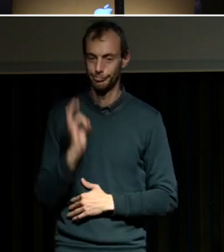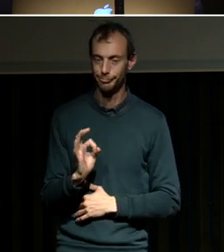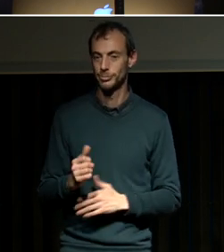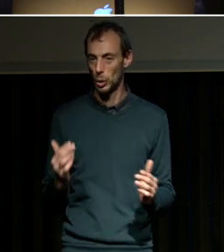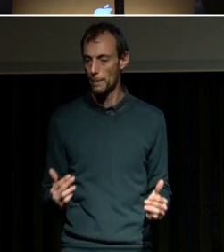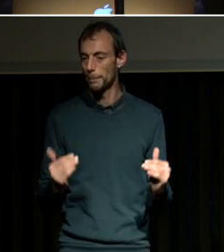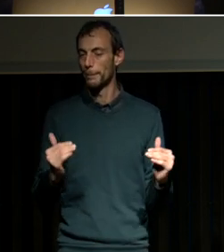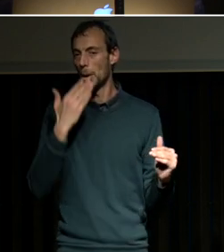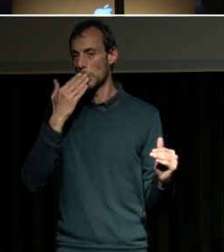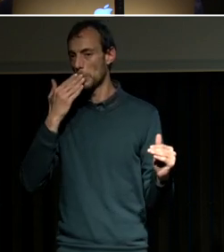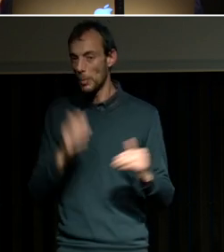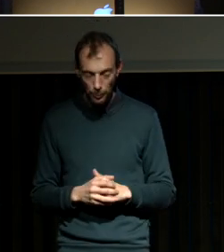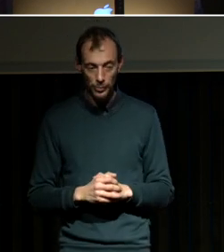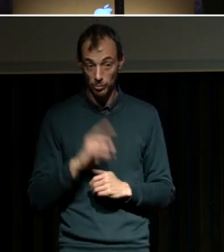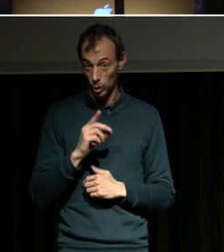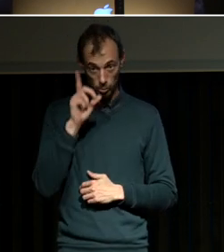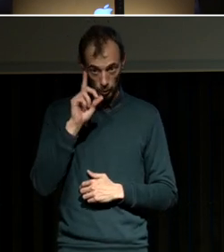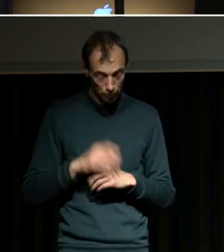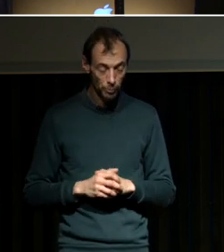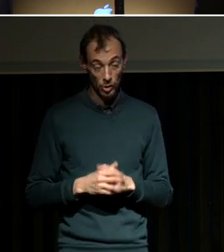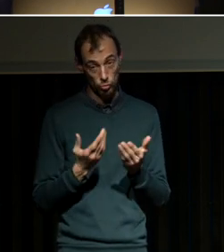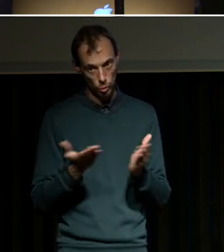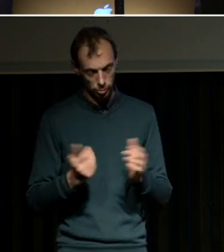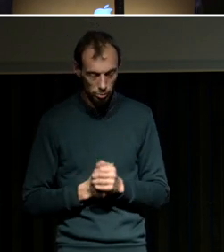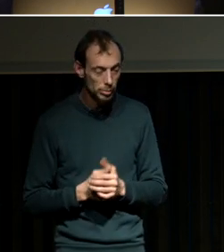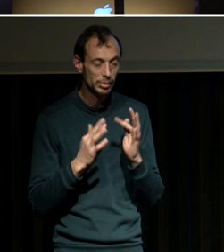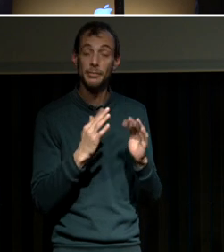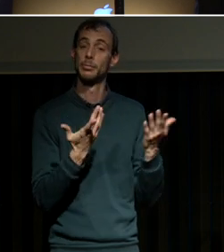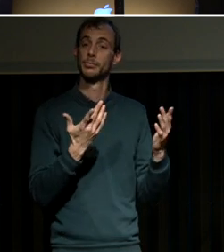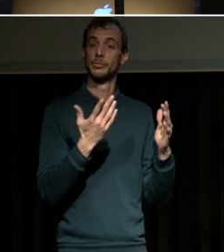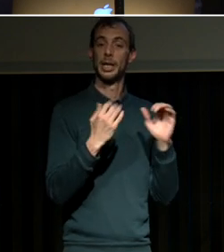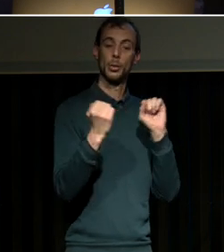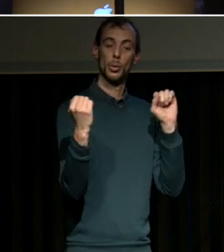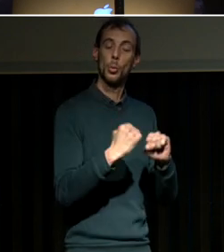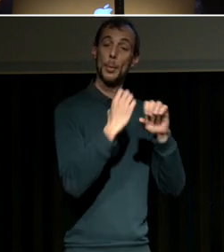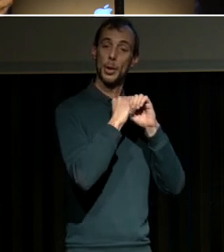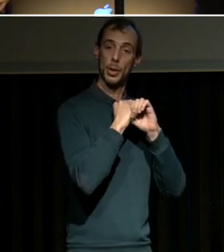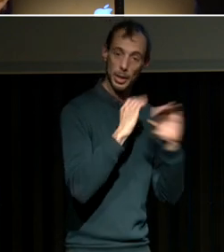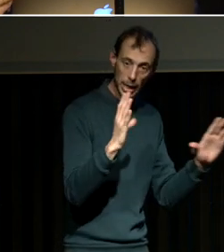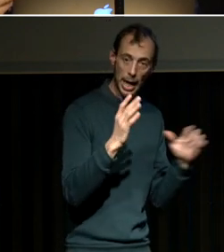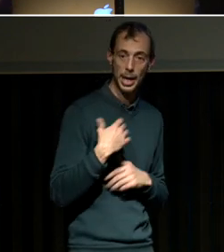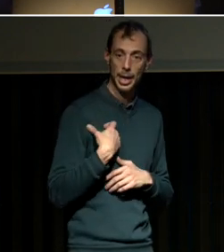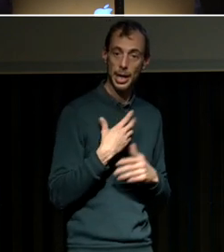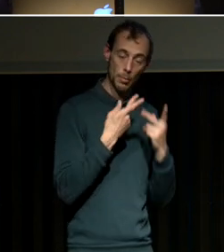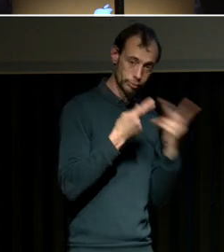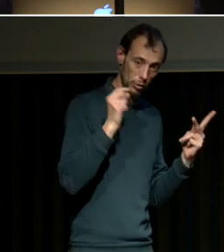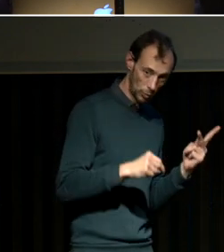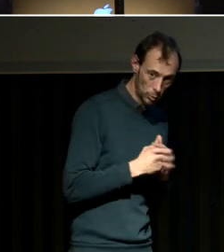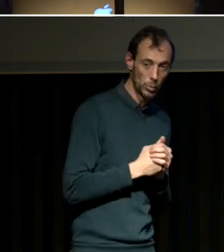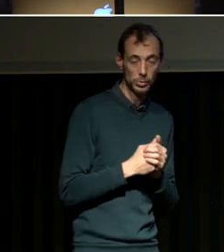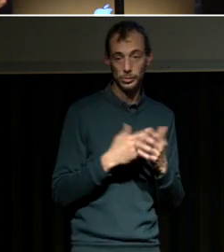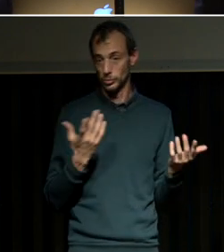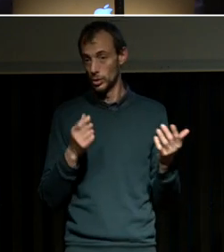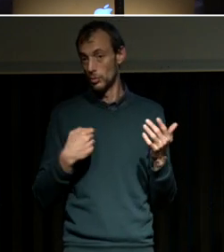c'est que les pays du nord de l'Europe, en tout cas en 2009, appliquaient la loi du consentement explicite, et tous les pays du sud de l'Europe, la loi du consentement